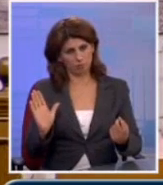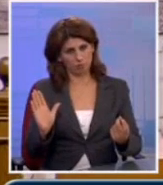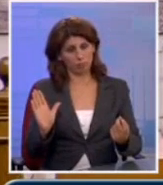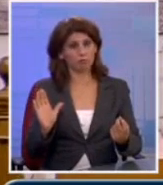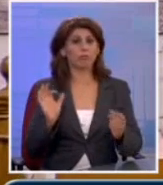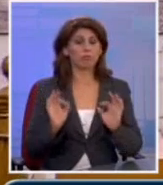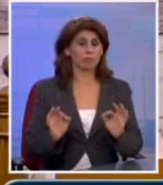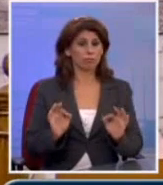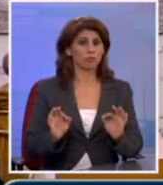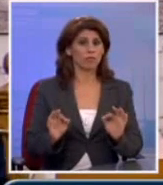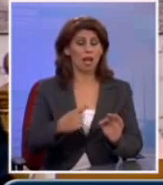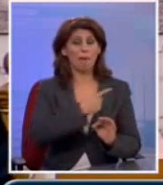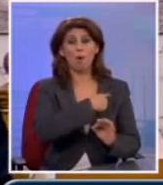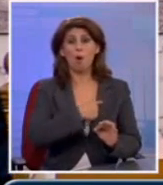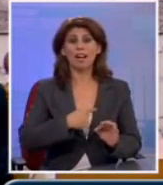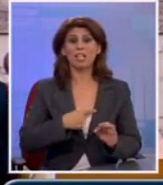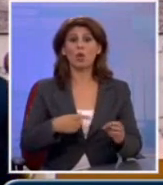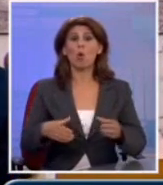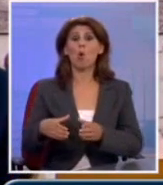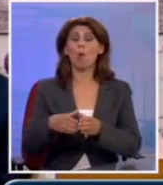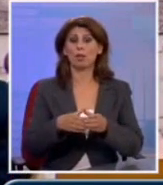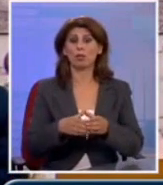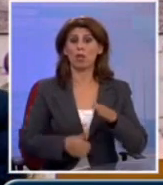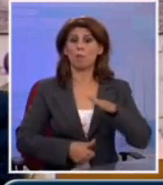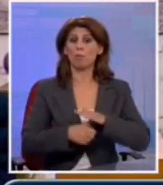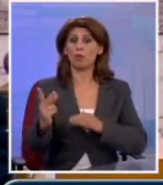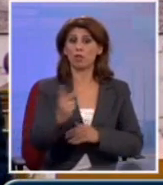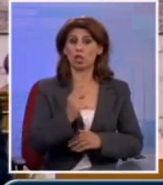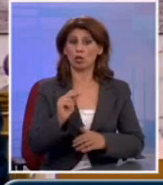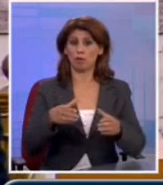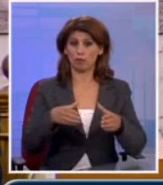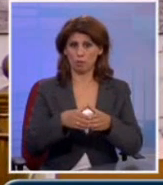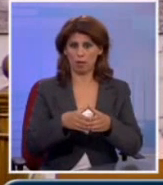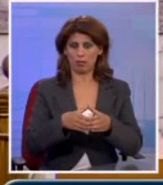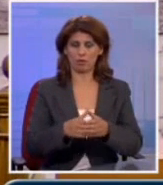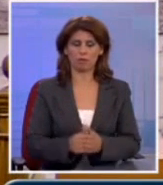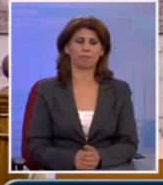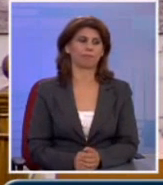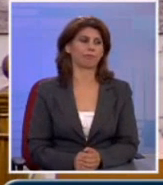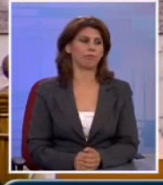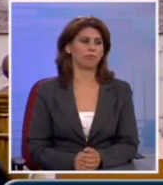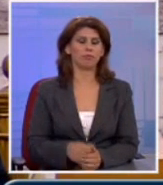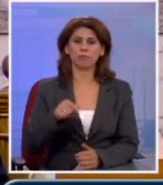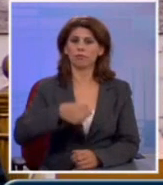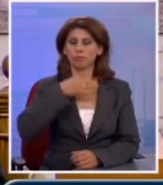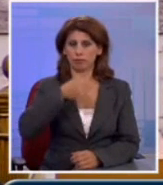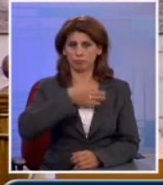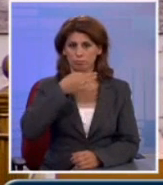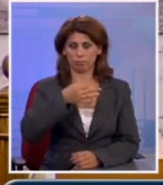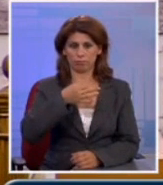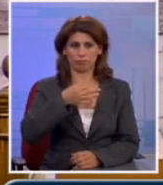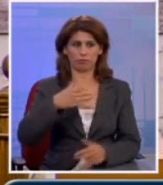μάλιστα από αρχηγό κόμματος, από πρόεδρο κοινοβουλευτικής ομάδος. Θα δώσω το λόγο